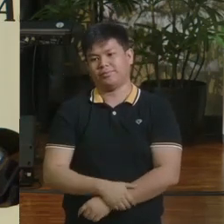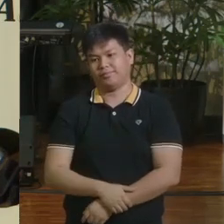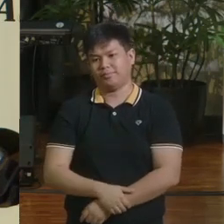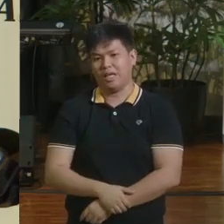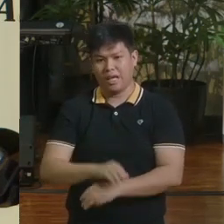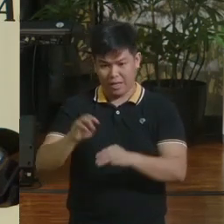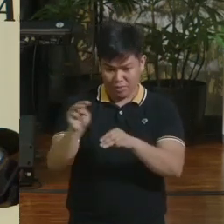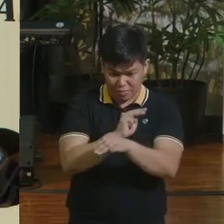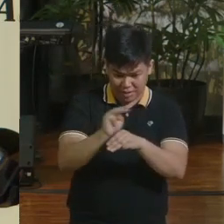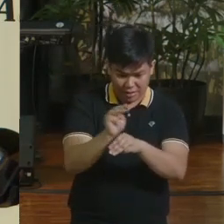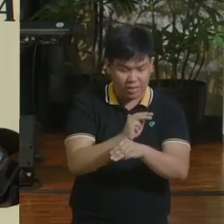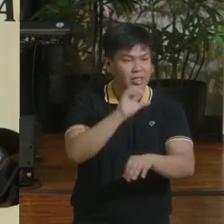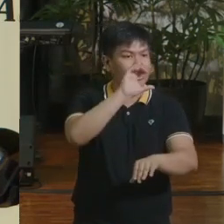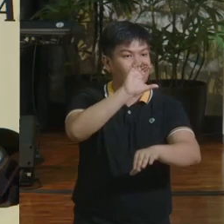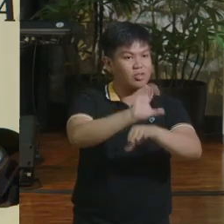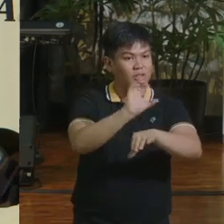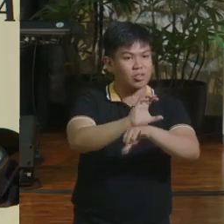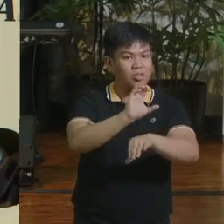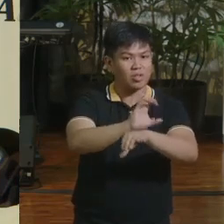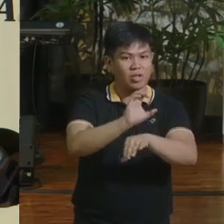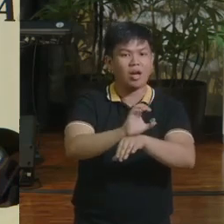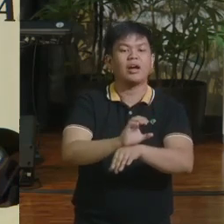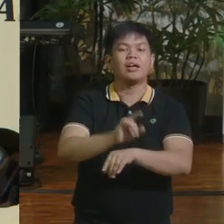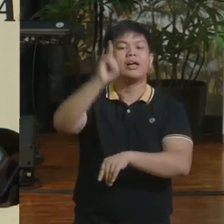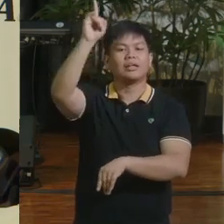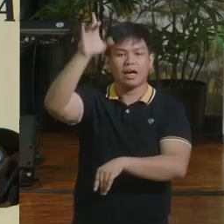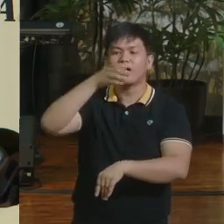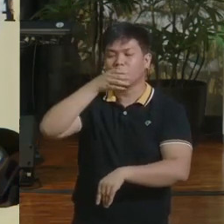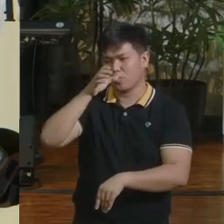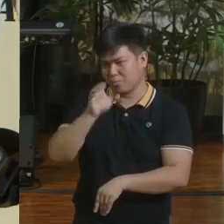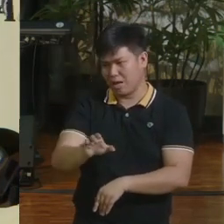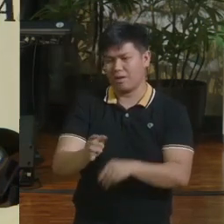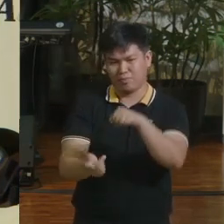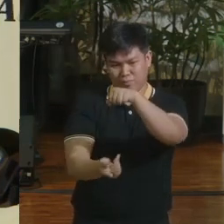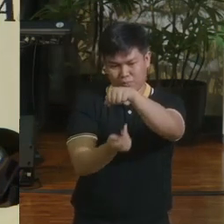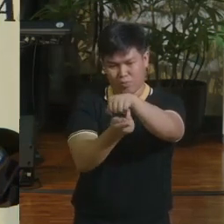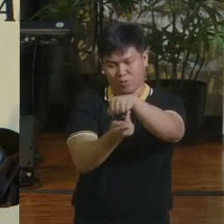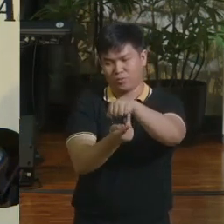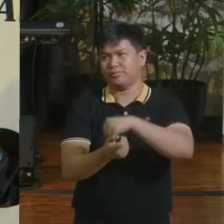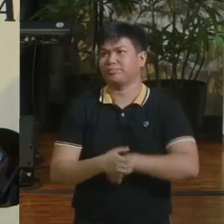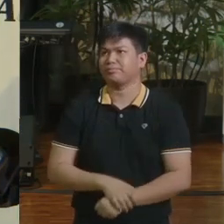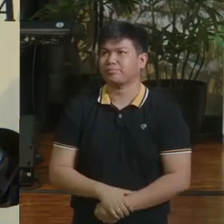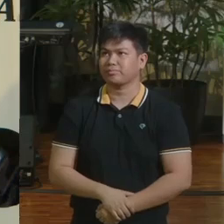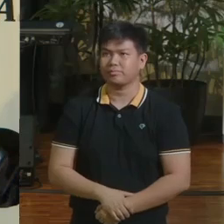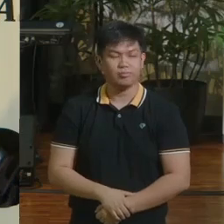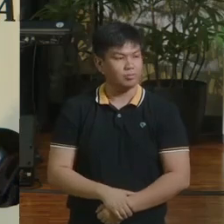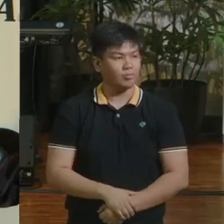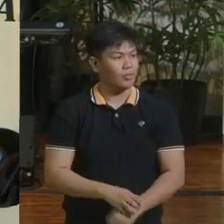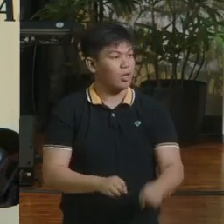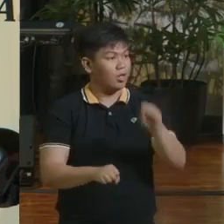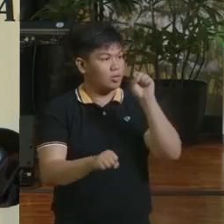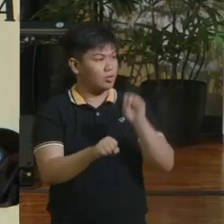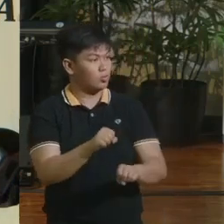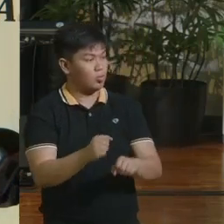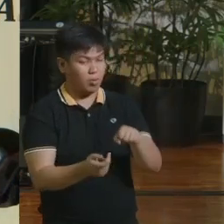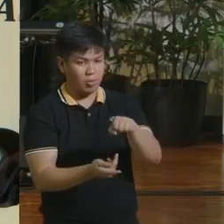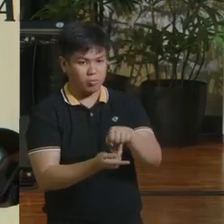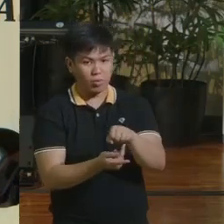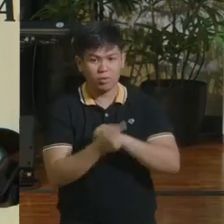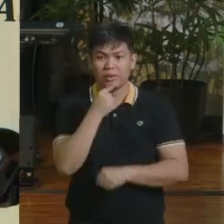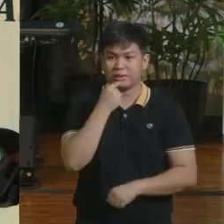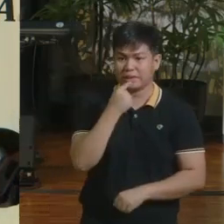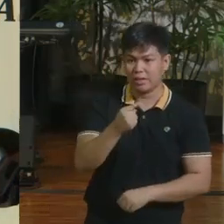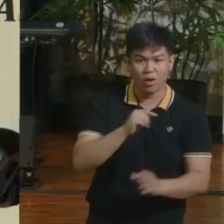sa kanyang mga churches na itinaguyod. So, ang una niyang punto, ang